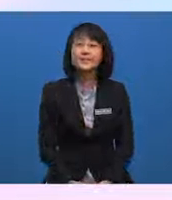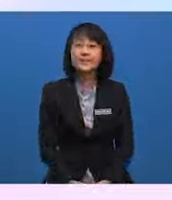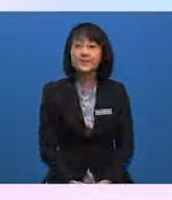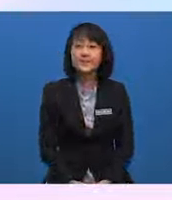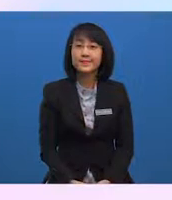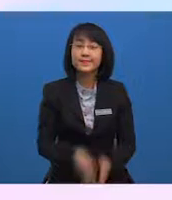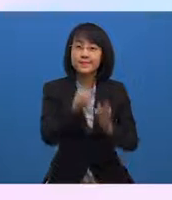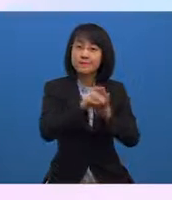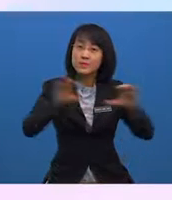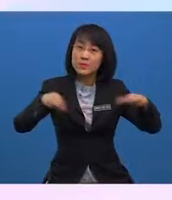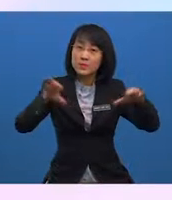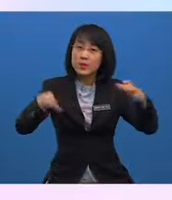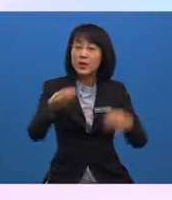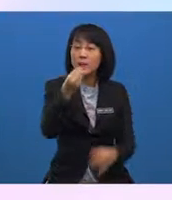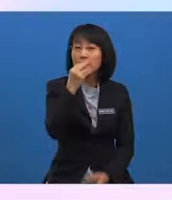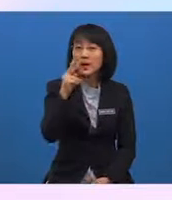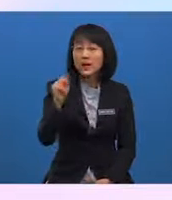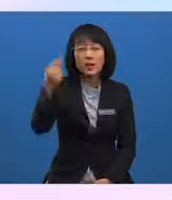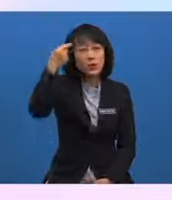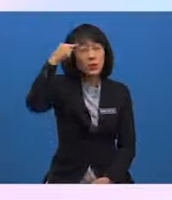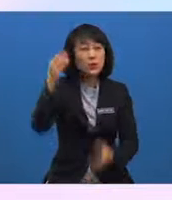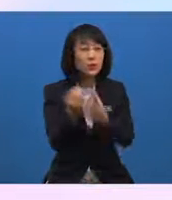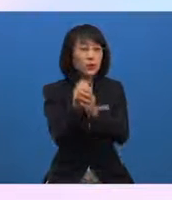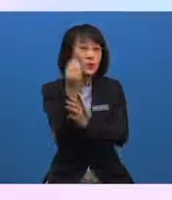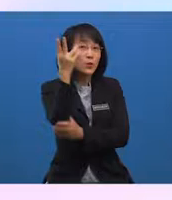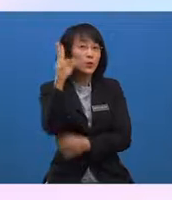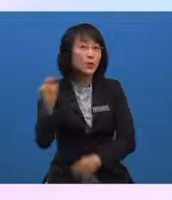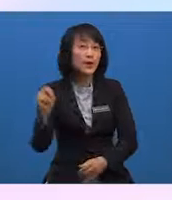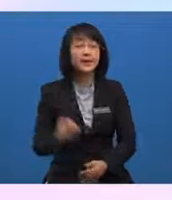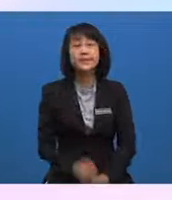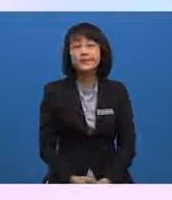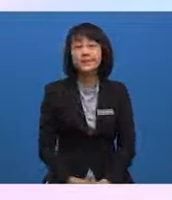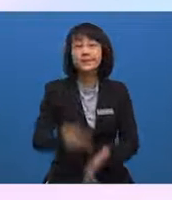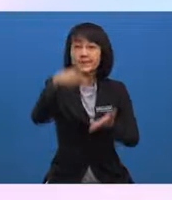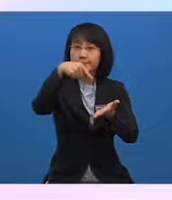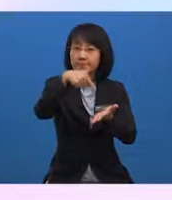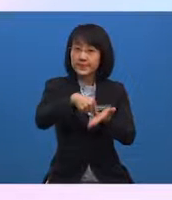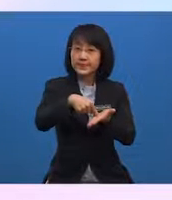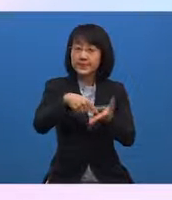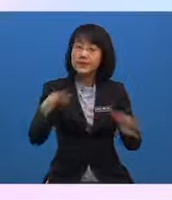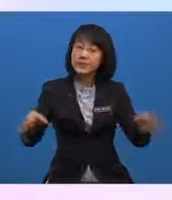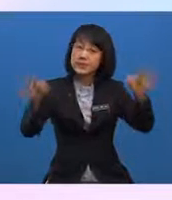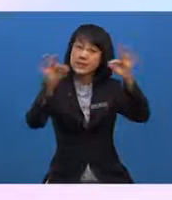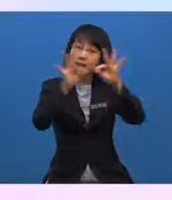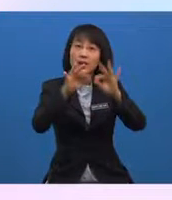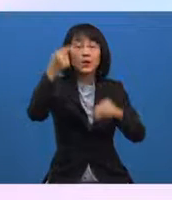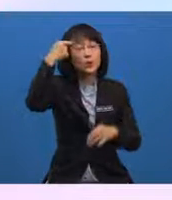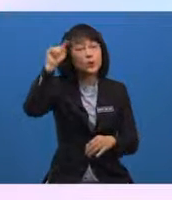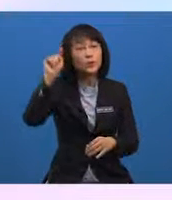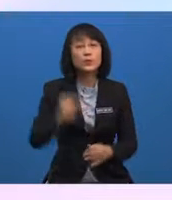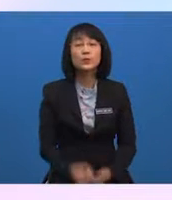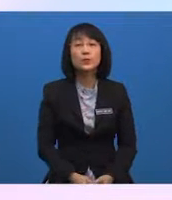Seterusnya, membuat makanan untuk tumbuhan. Ini pula kepentingan